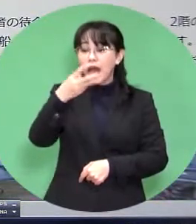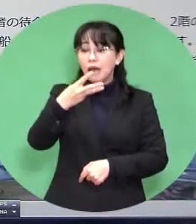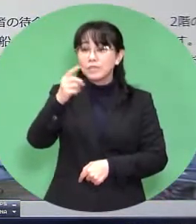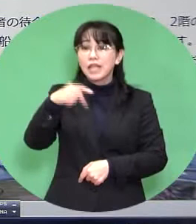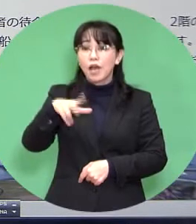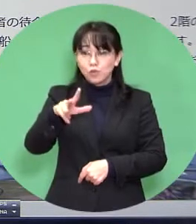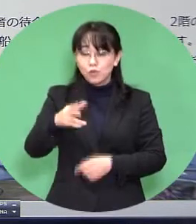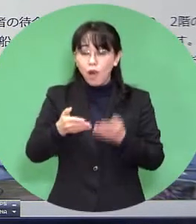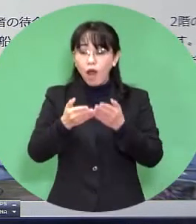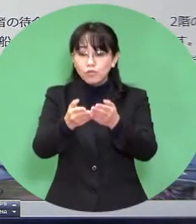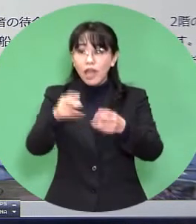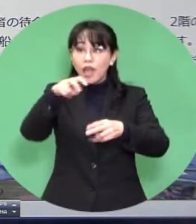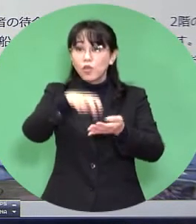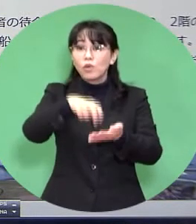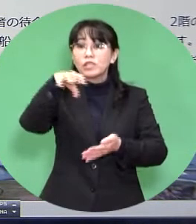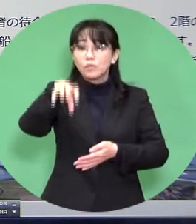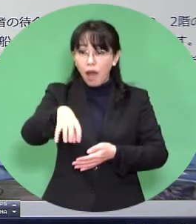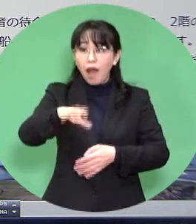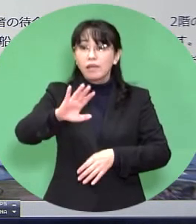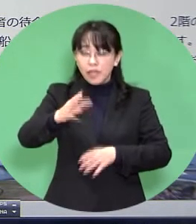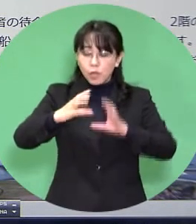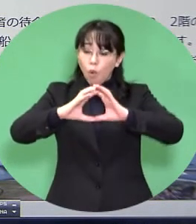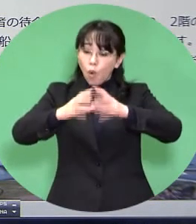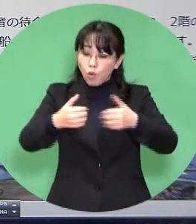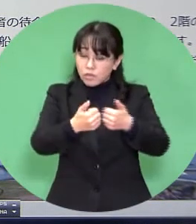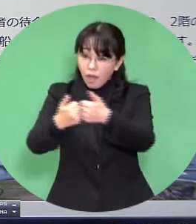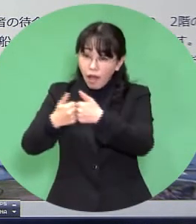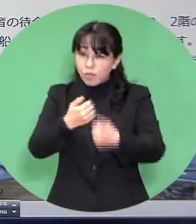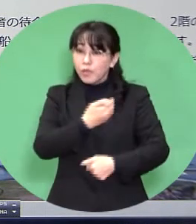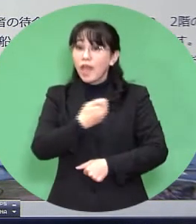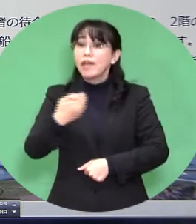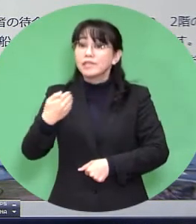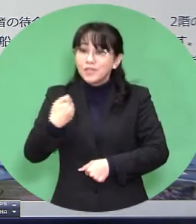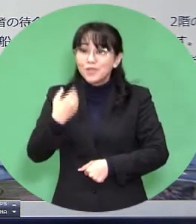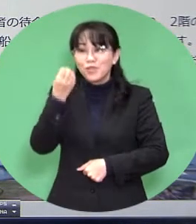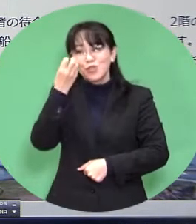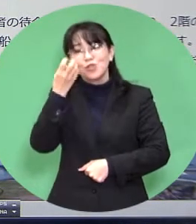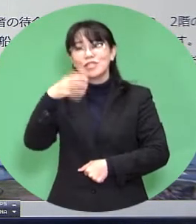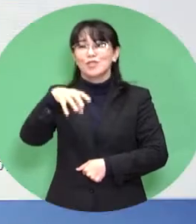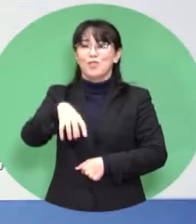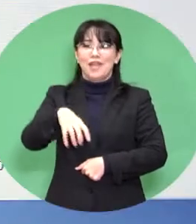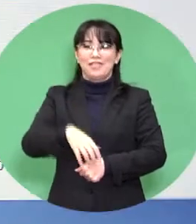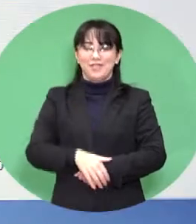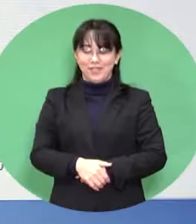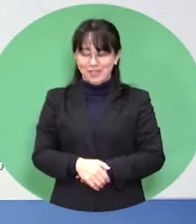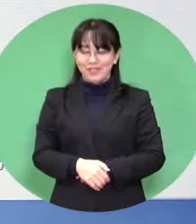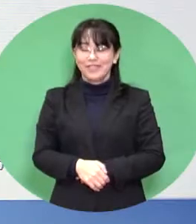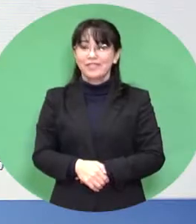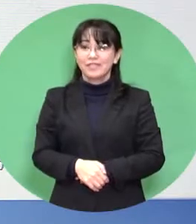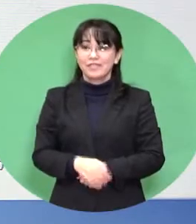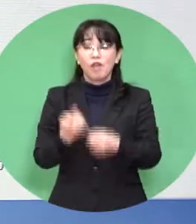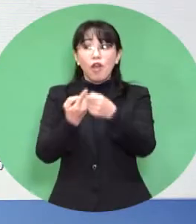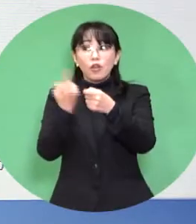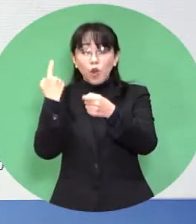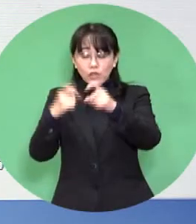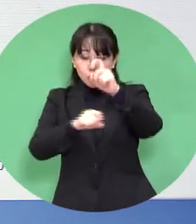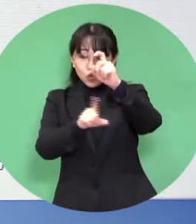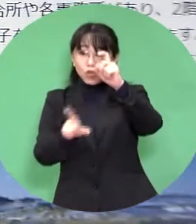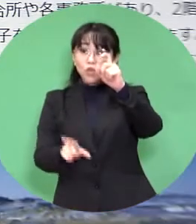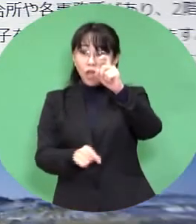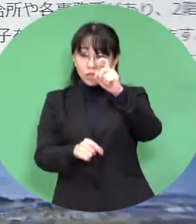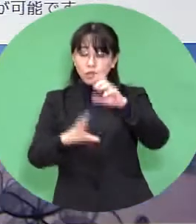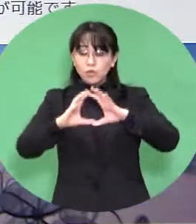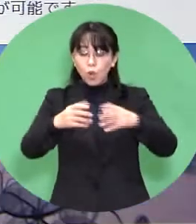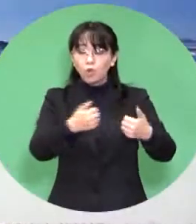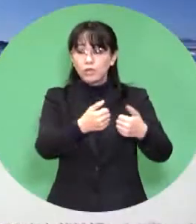場でありながら国際会議もできるユニークベニューなんです。昨年10月には国